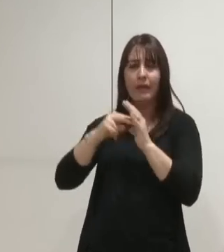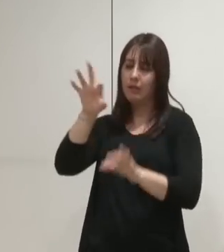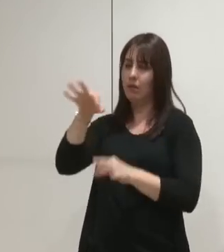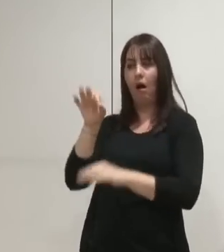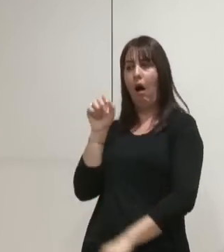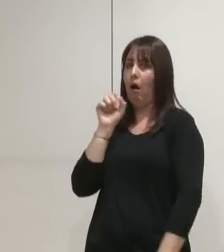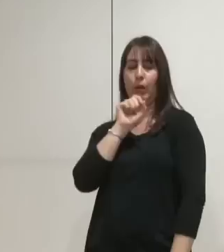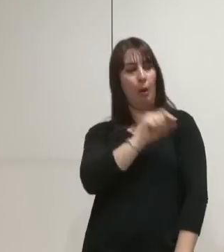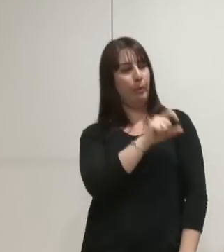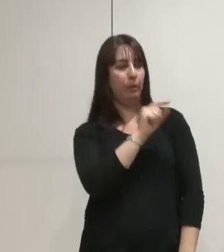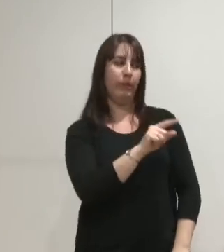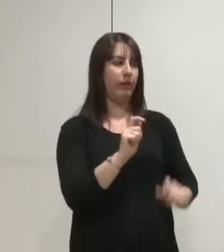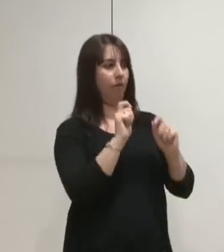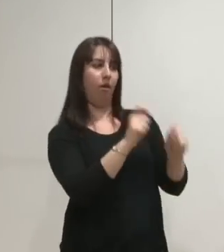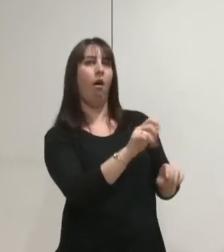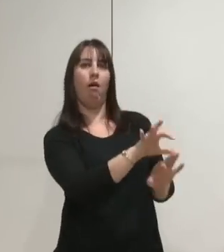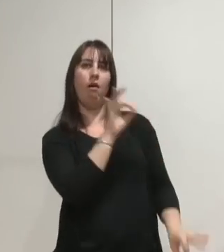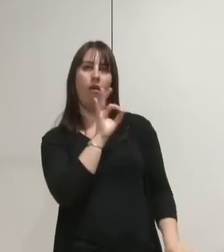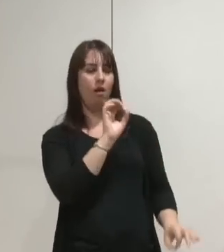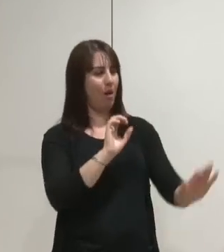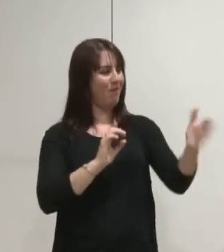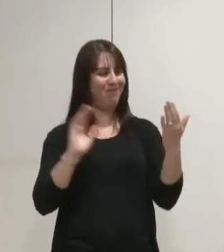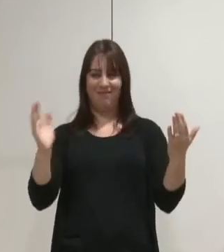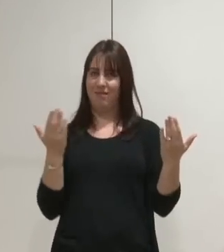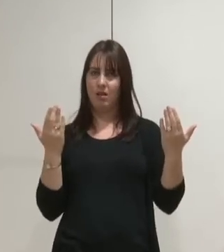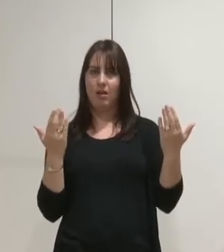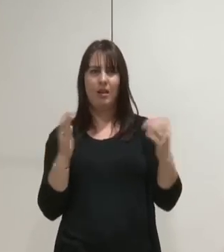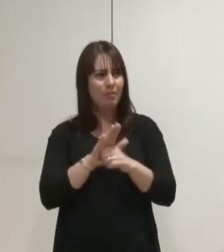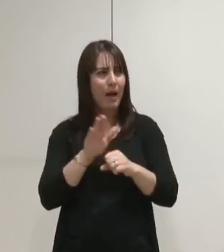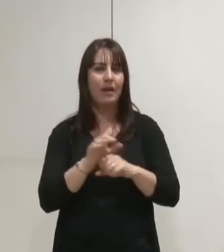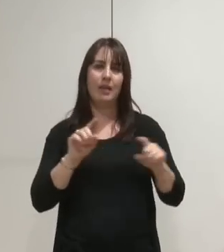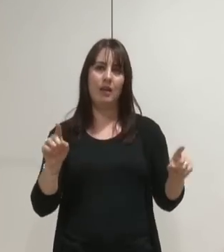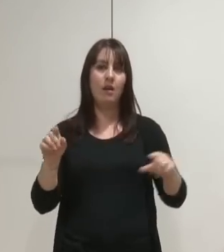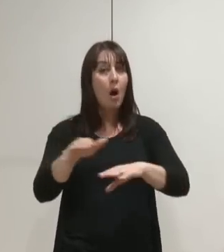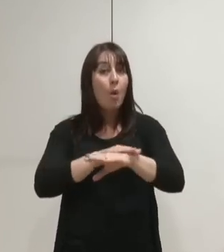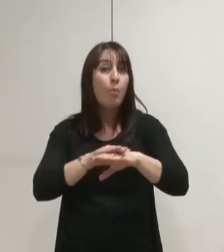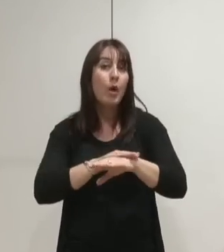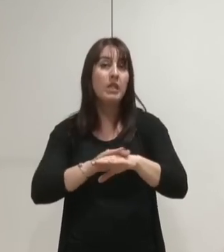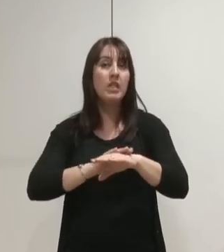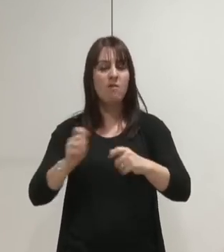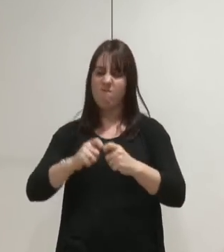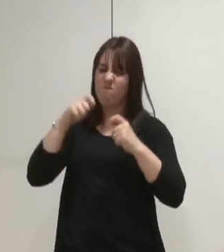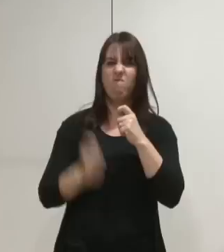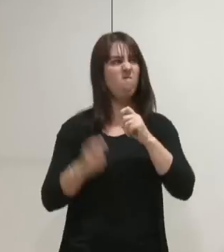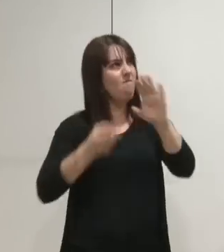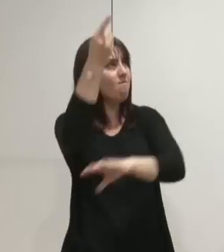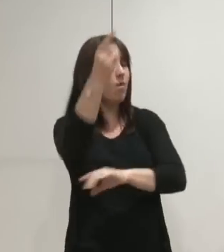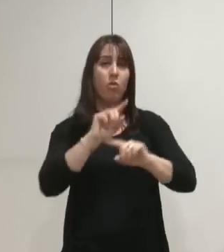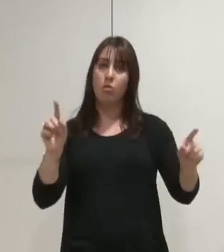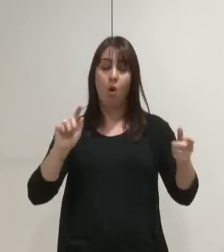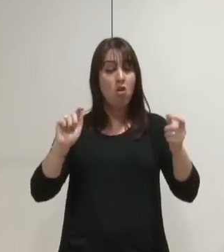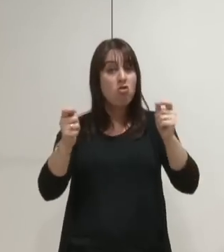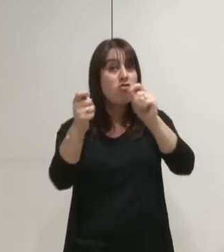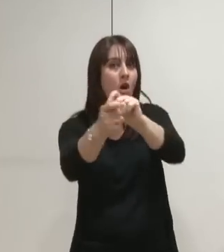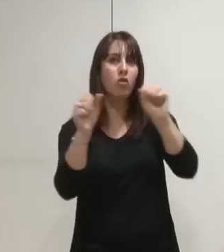tels qu'ils lui ont été présentés il nous permet de démontrer qu'en politique rien n'est irréversible et que nous maîtrisons les